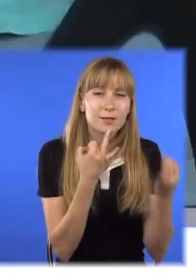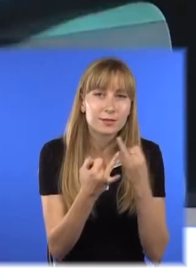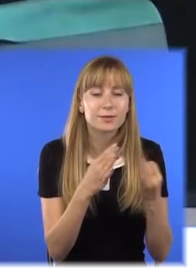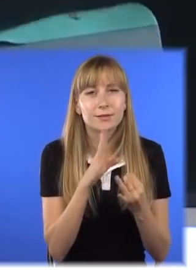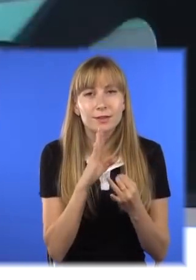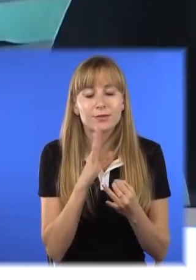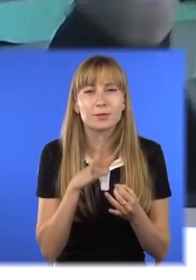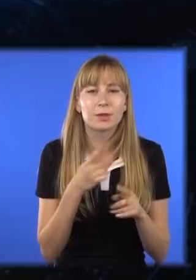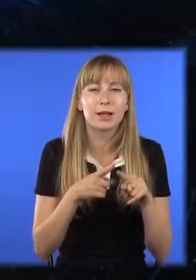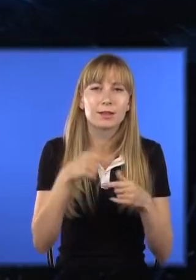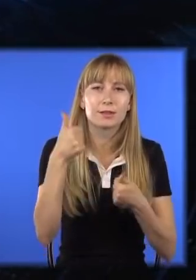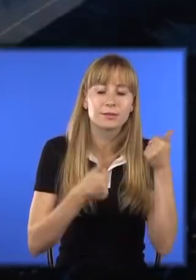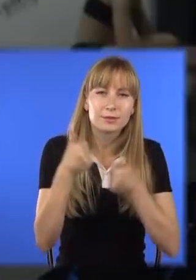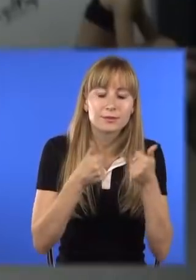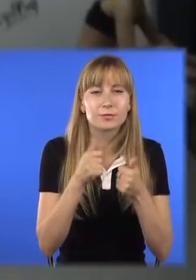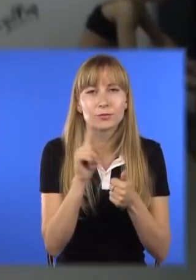акробатів.